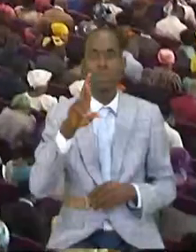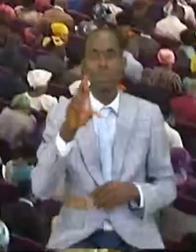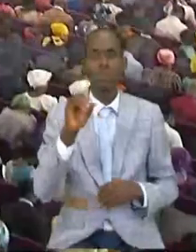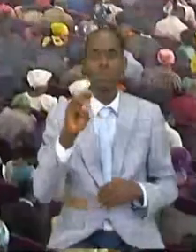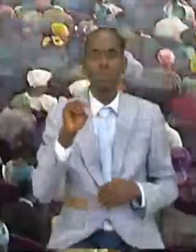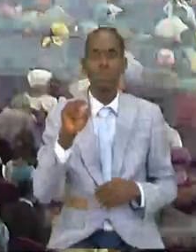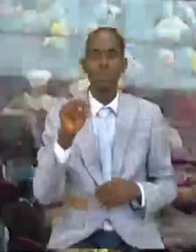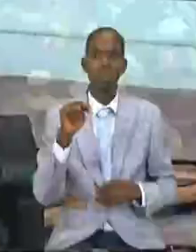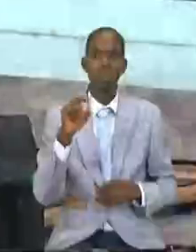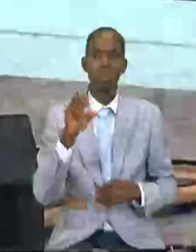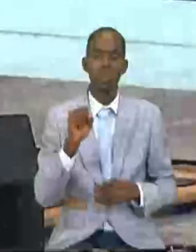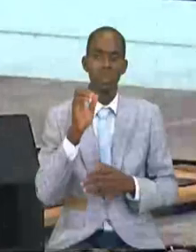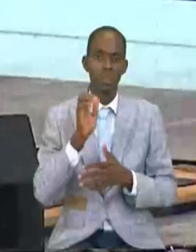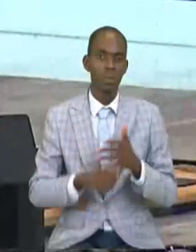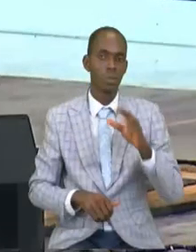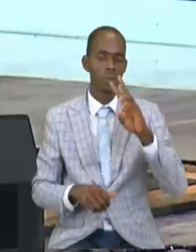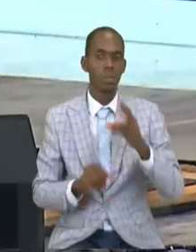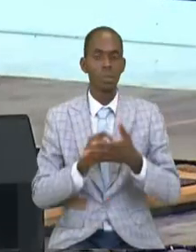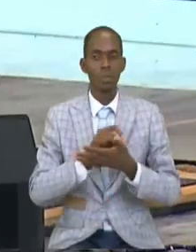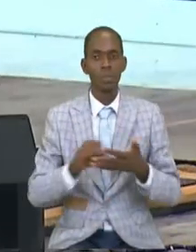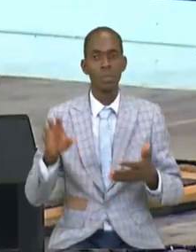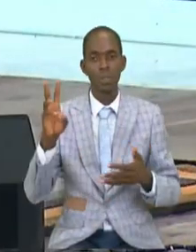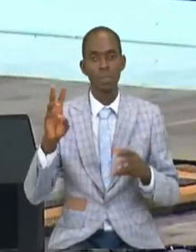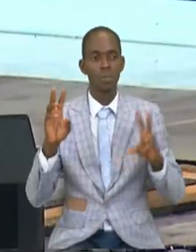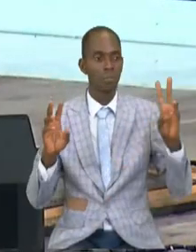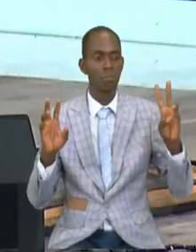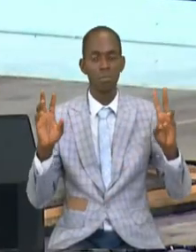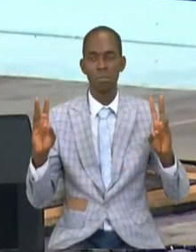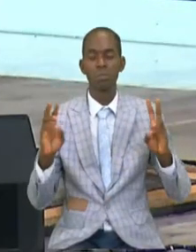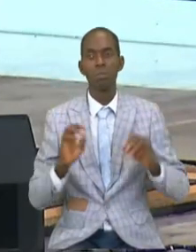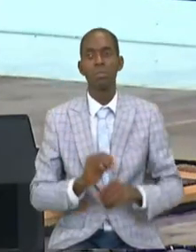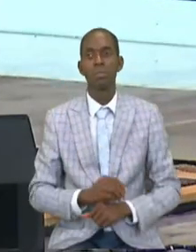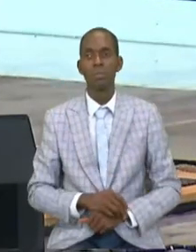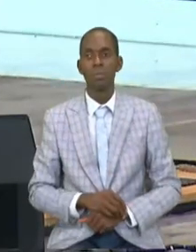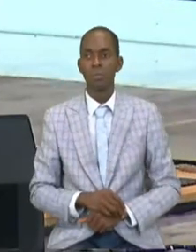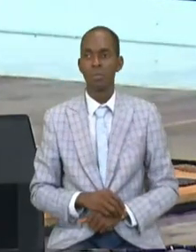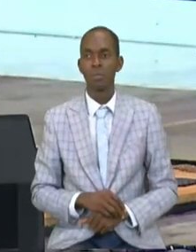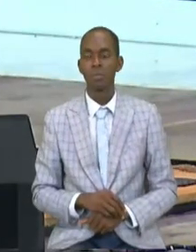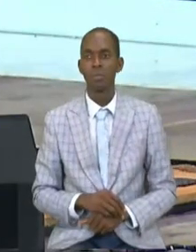Romains 6. Nous lisons le verset 6. Romains 6.